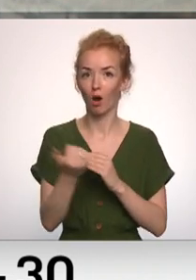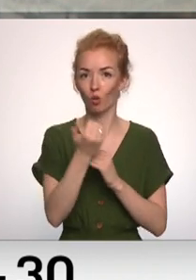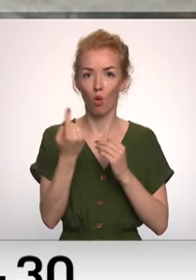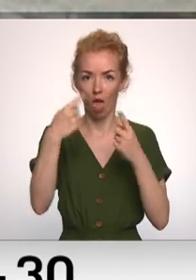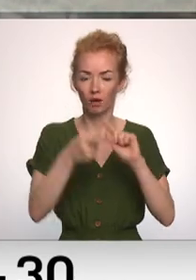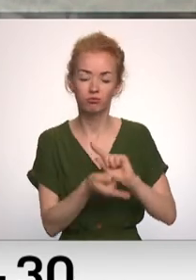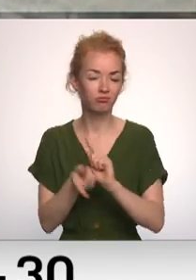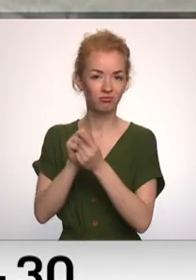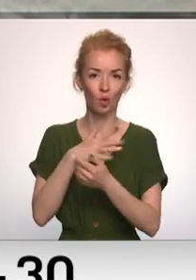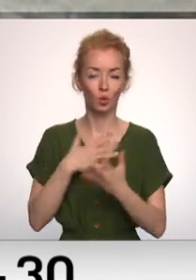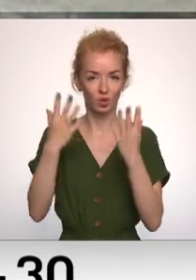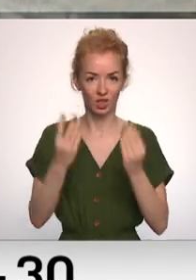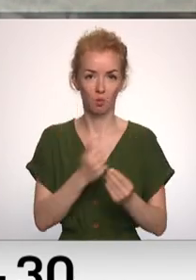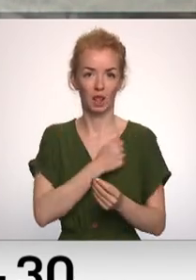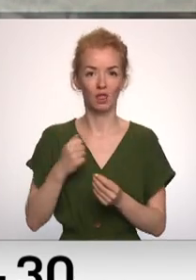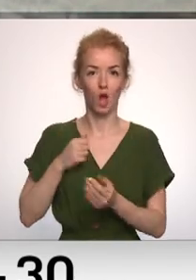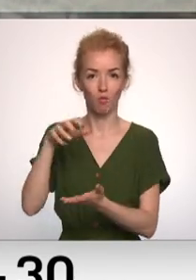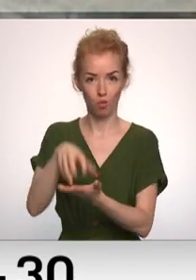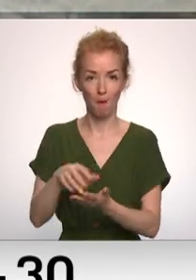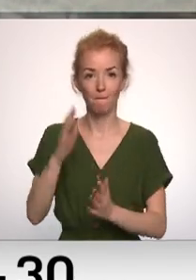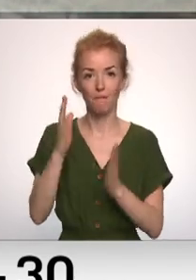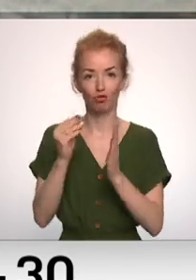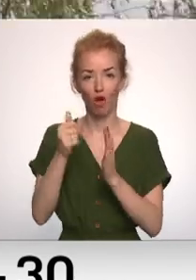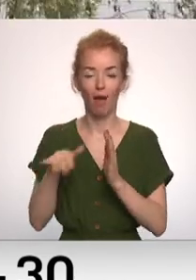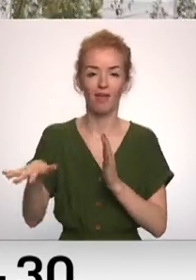pārveidota par mūsdienīgu militāro poligonu Mežaine.